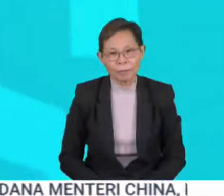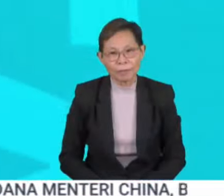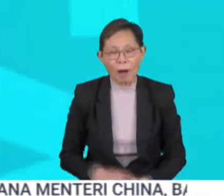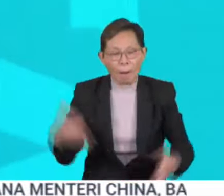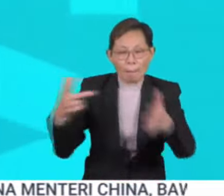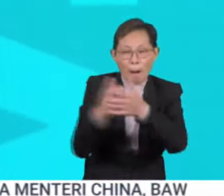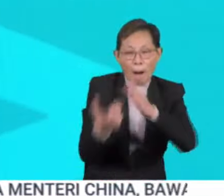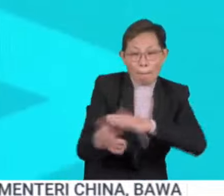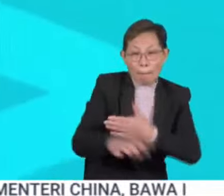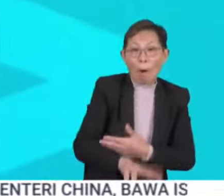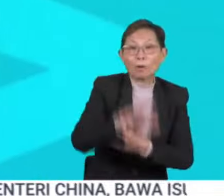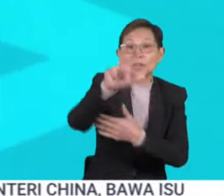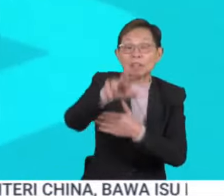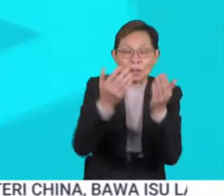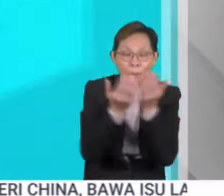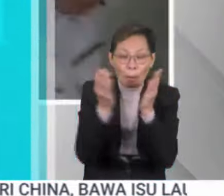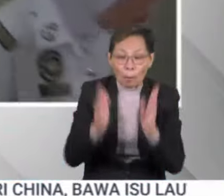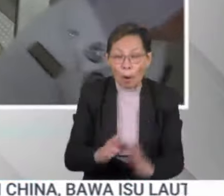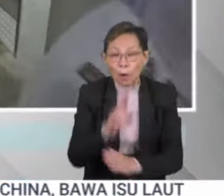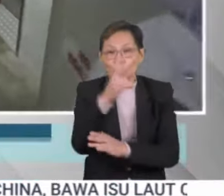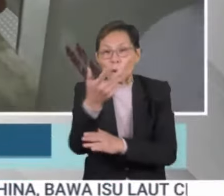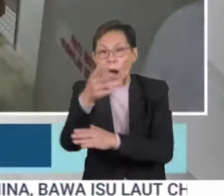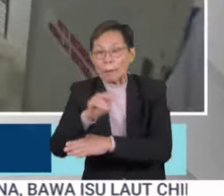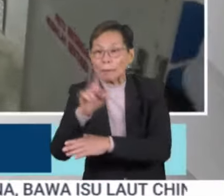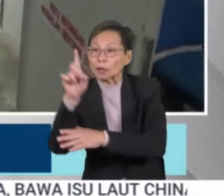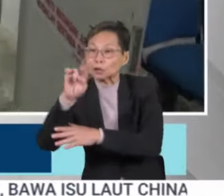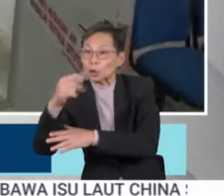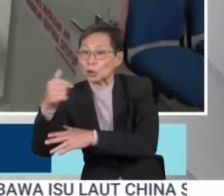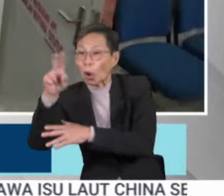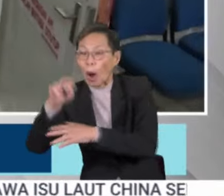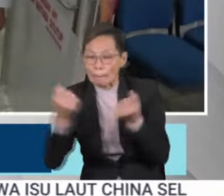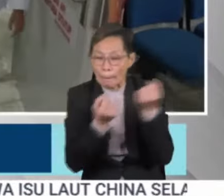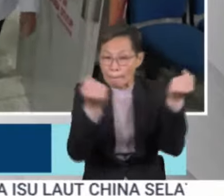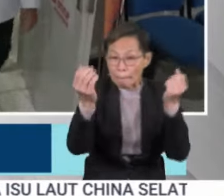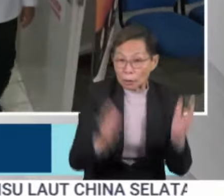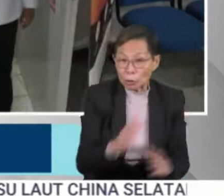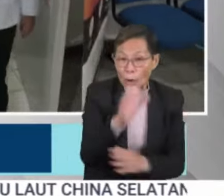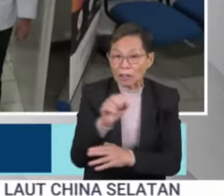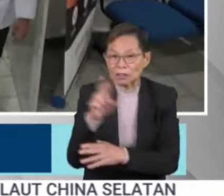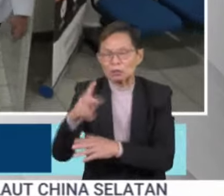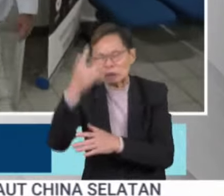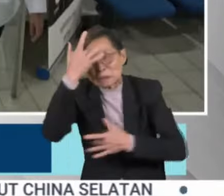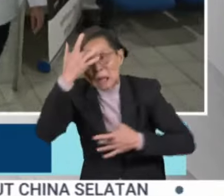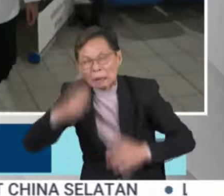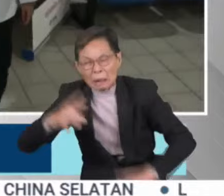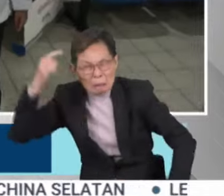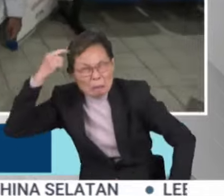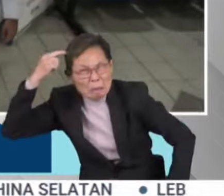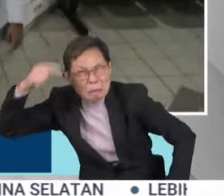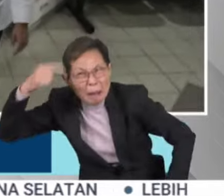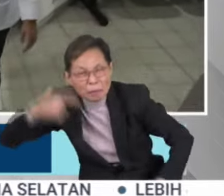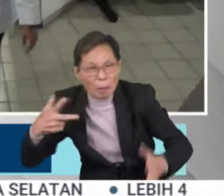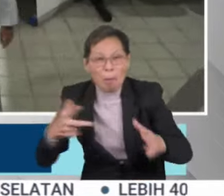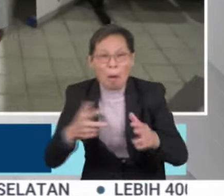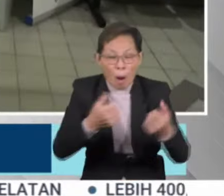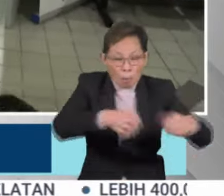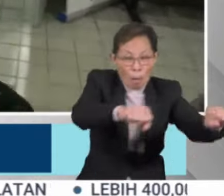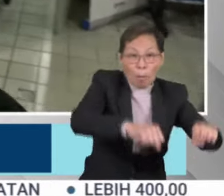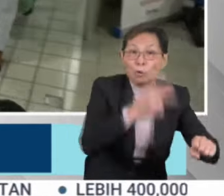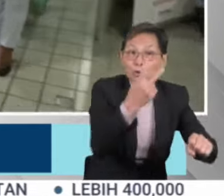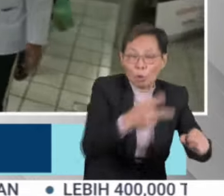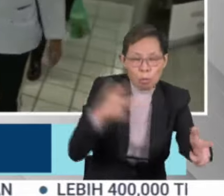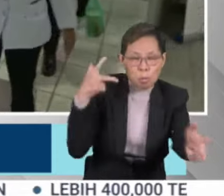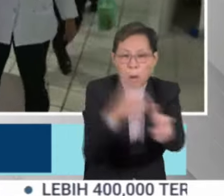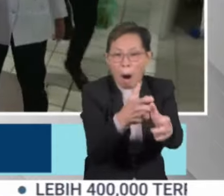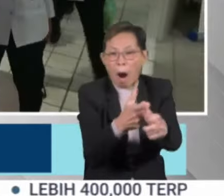Susulan kemalangan maut tiga penuntut UiTM Dungun, pemandu SUV dipercayai pesakit mental yang merempuh dua motosikal mangsa